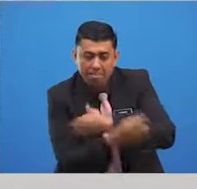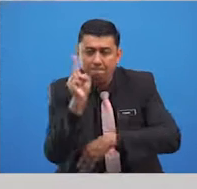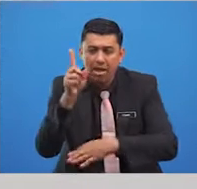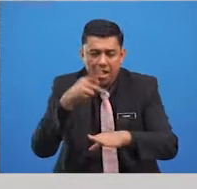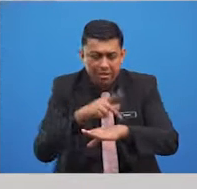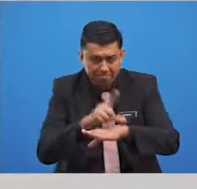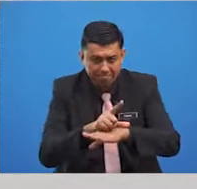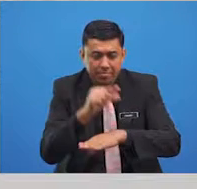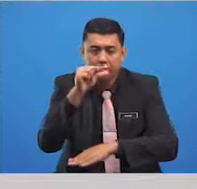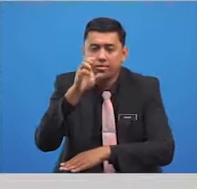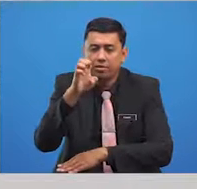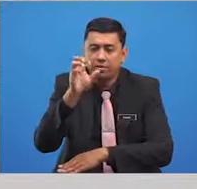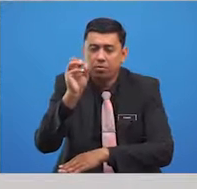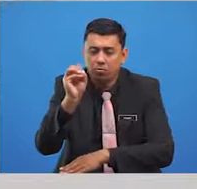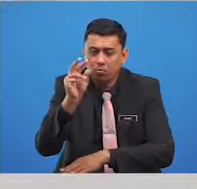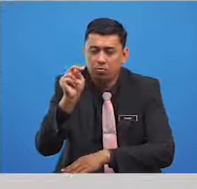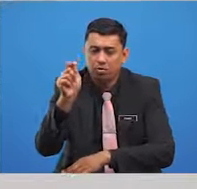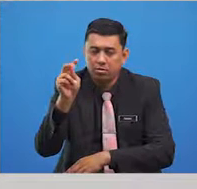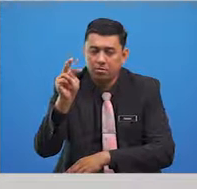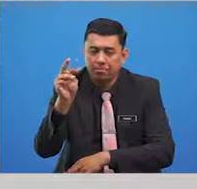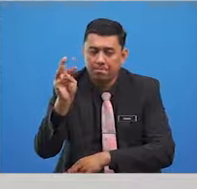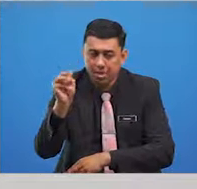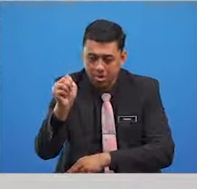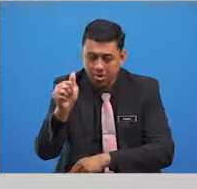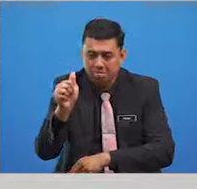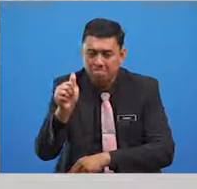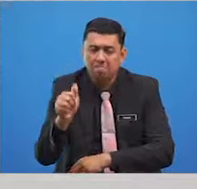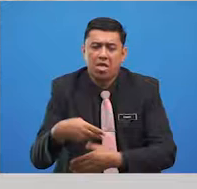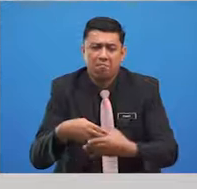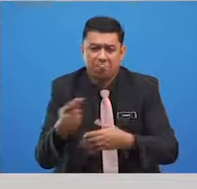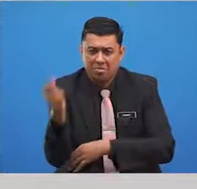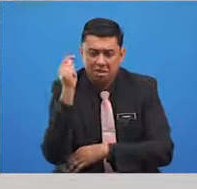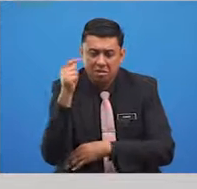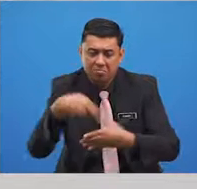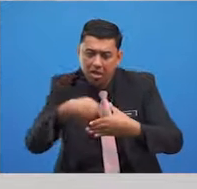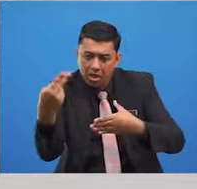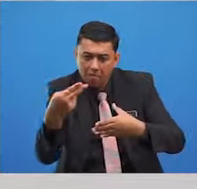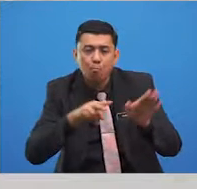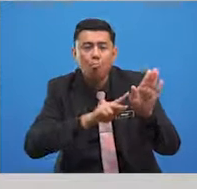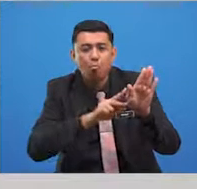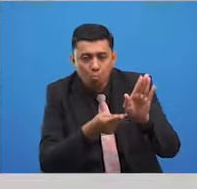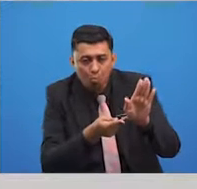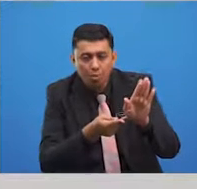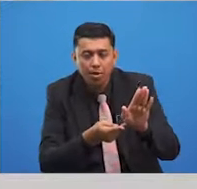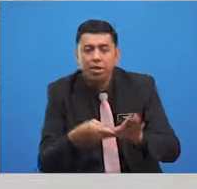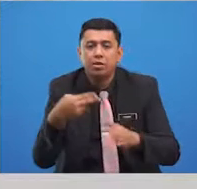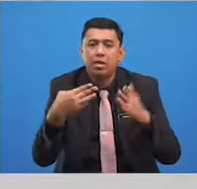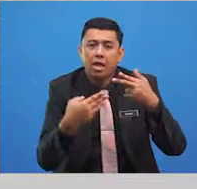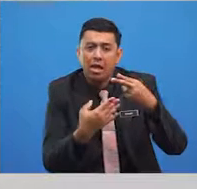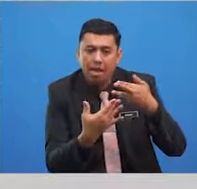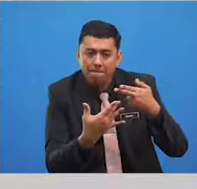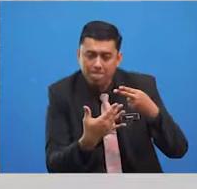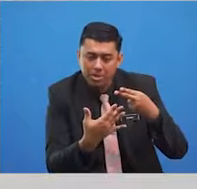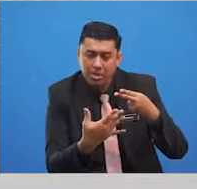Manakala geoterma adalah tenaga yang dihasilkan atau berpunca daripada haba dalaman bumi.